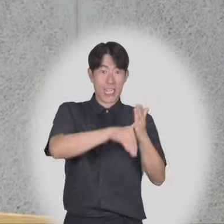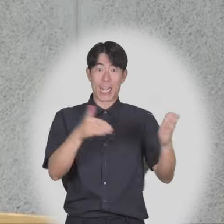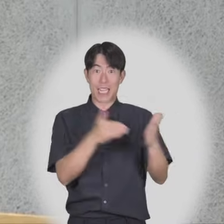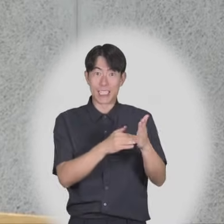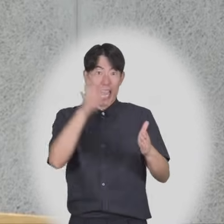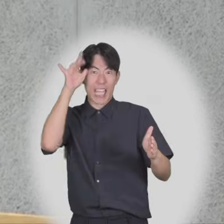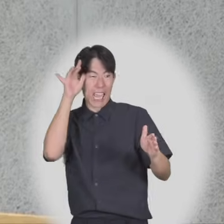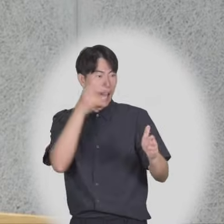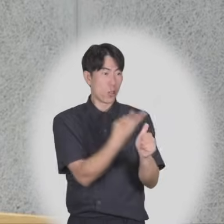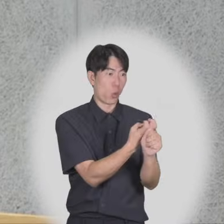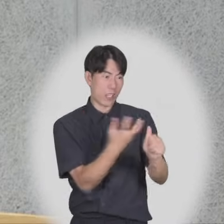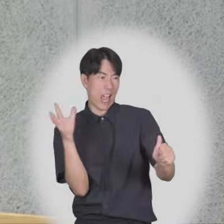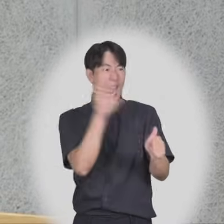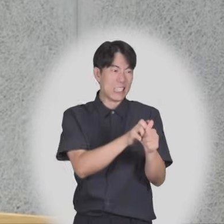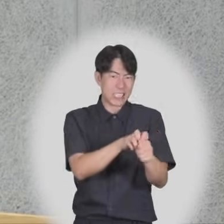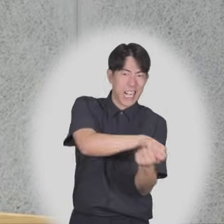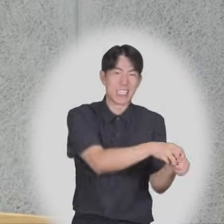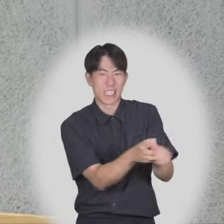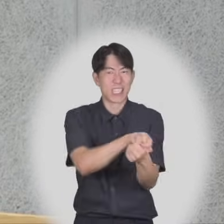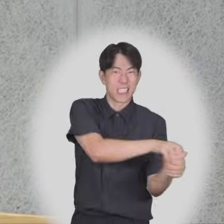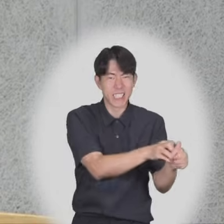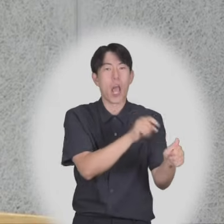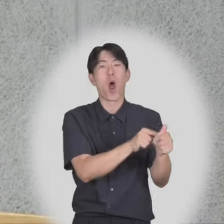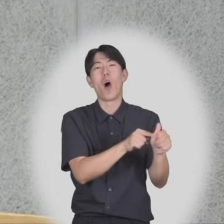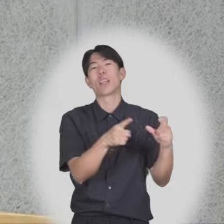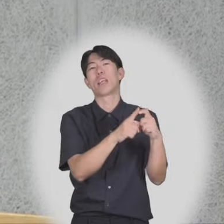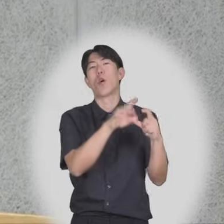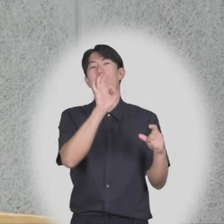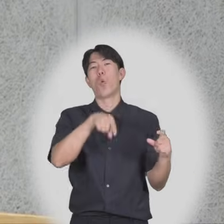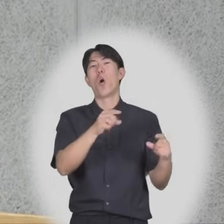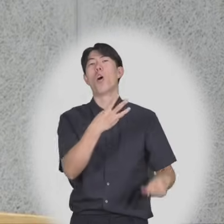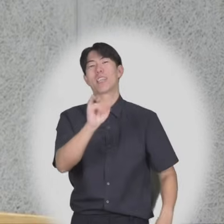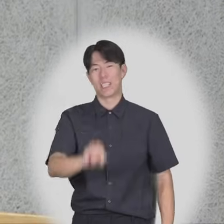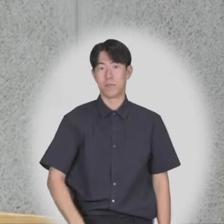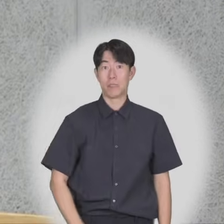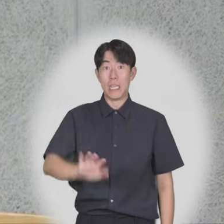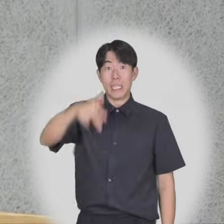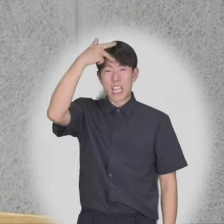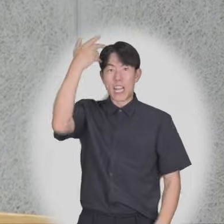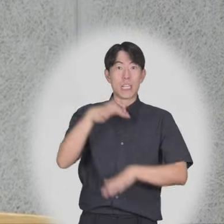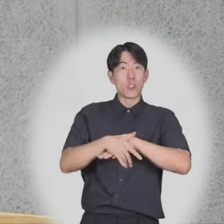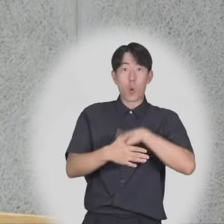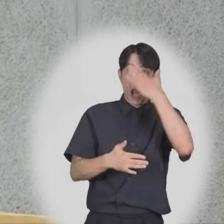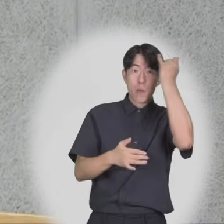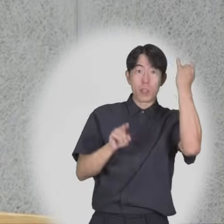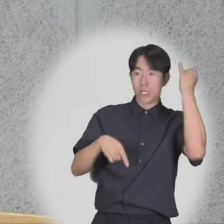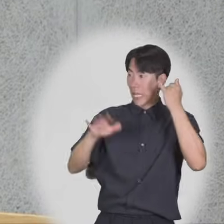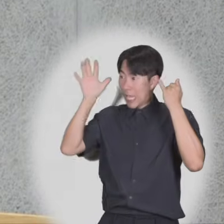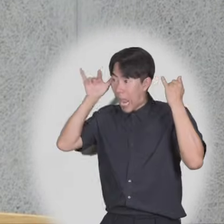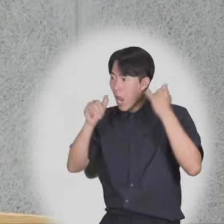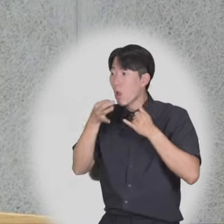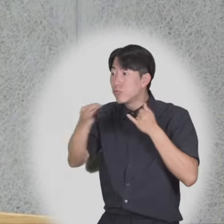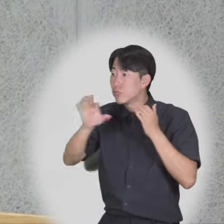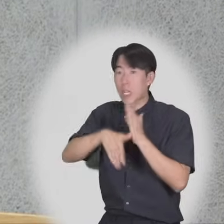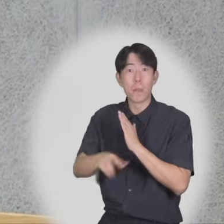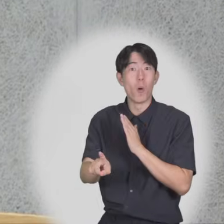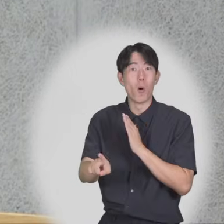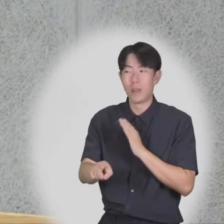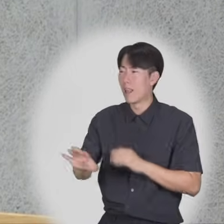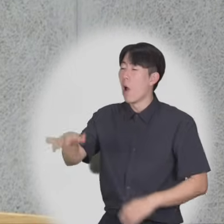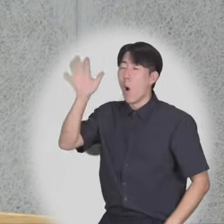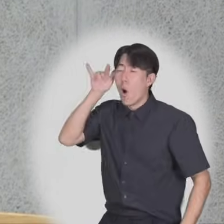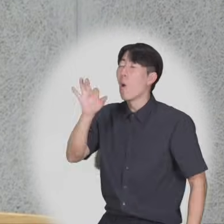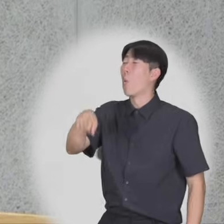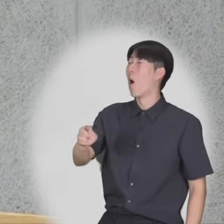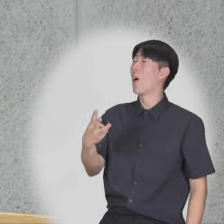물고 흔들어대는 게 이게 worry예요. 옛날에 우리 시골 할머니들이 개를 부를 때 뭐라 그랬죠?